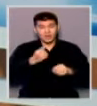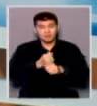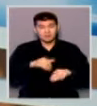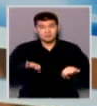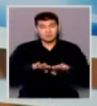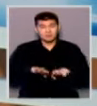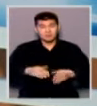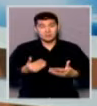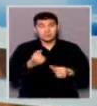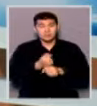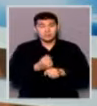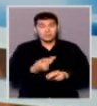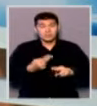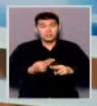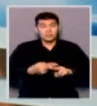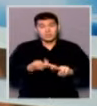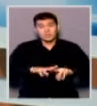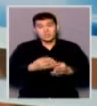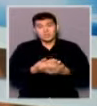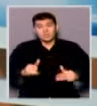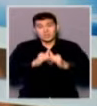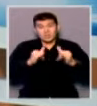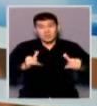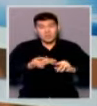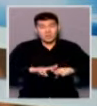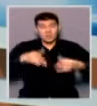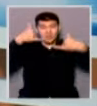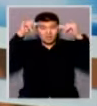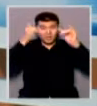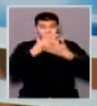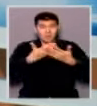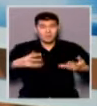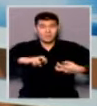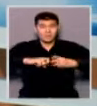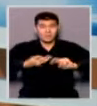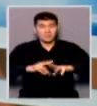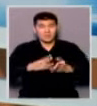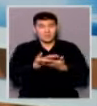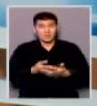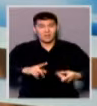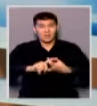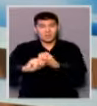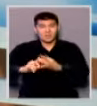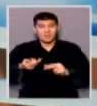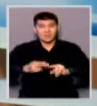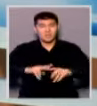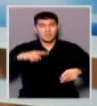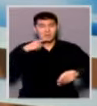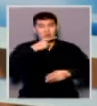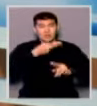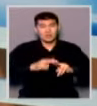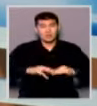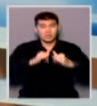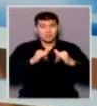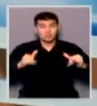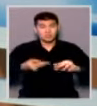берегу Урала, является препятствием для развития поголовья скота. То есть проблема реки напрямую влияет на социально-экономическую ситуацию